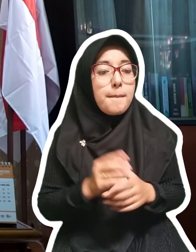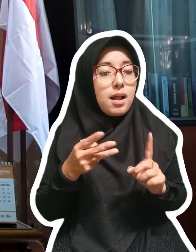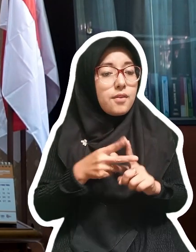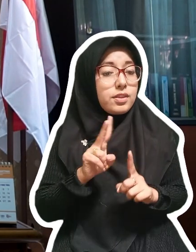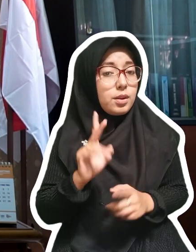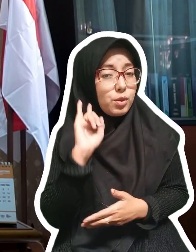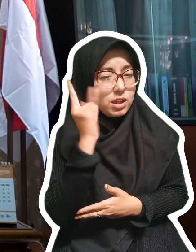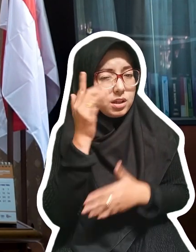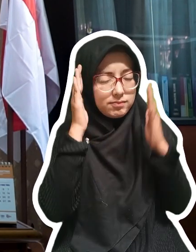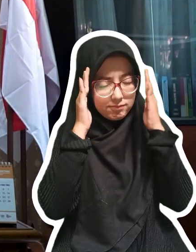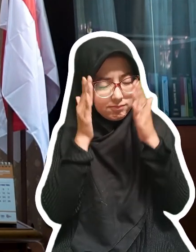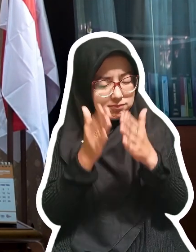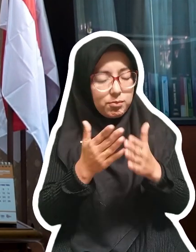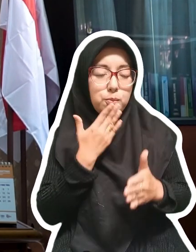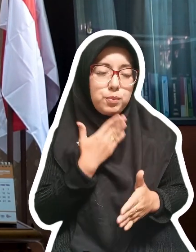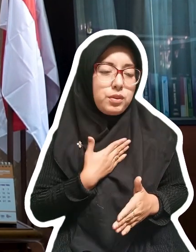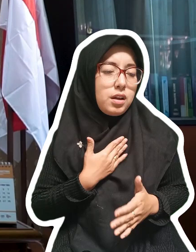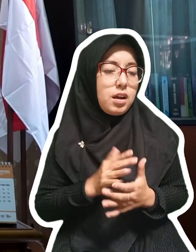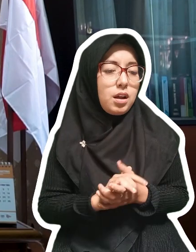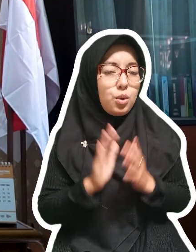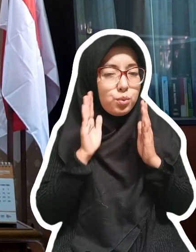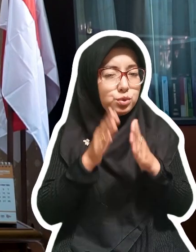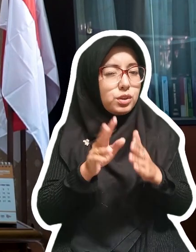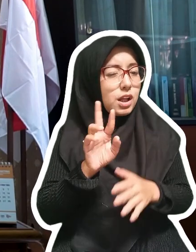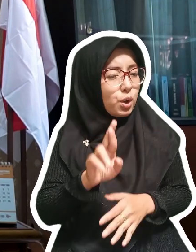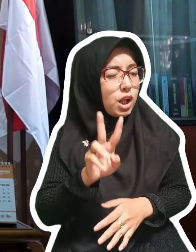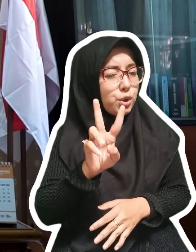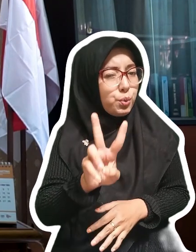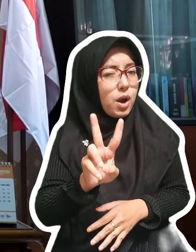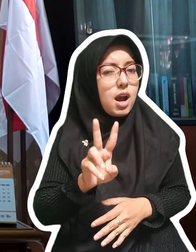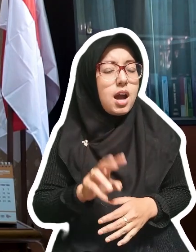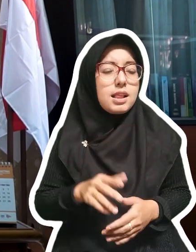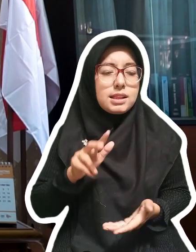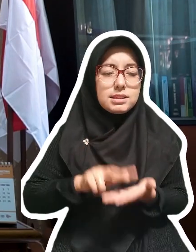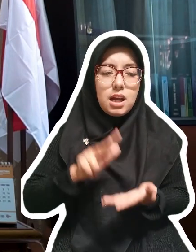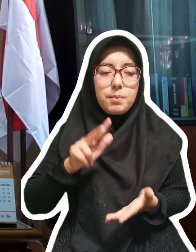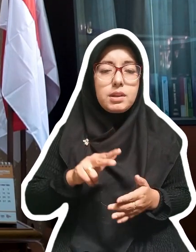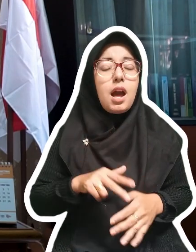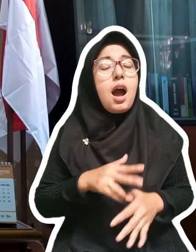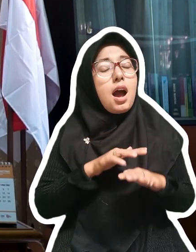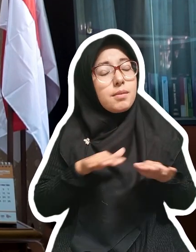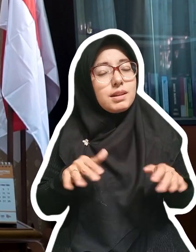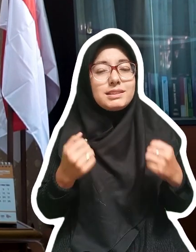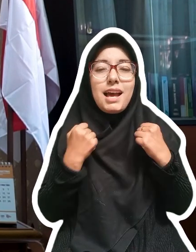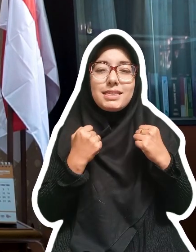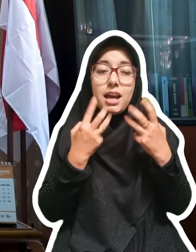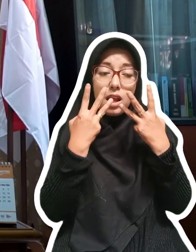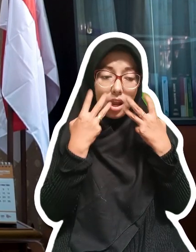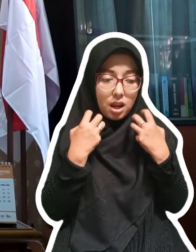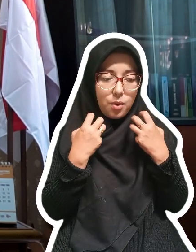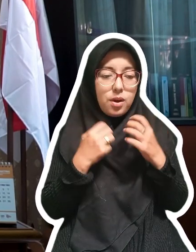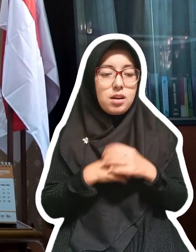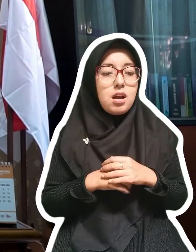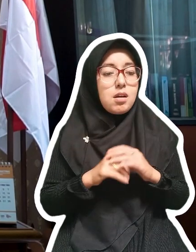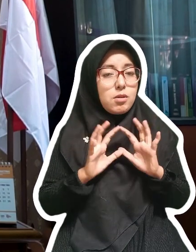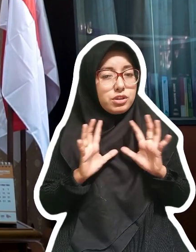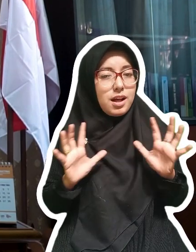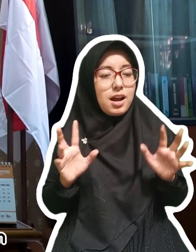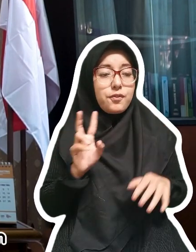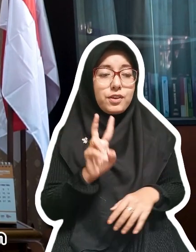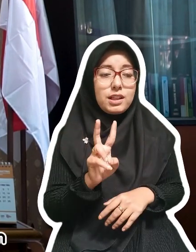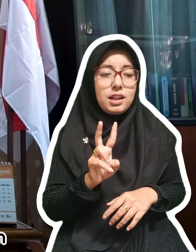Bukit Tinggi memiliki visi terwujudnya Regional 2 yang terjamin aman kesehatan hewan dan masyarakat